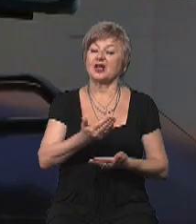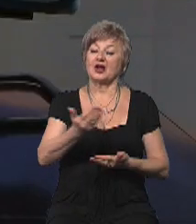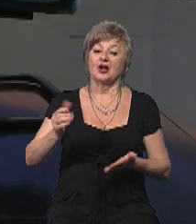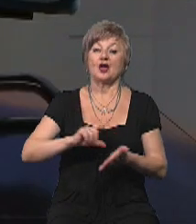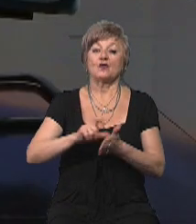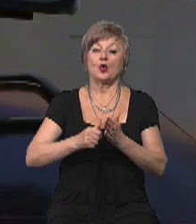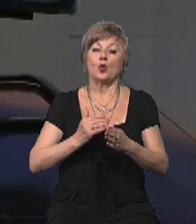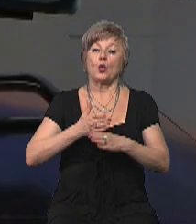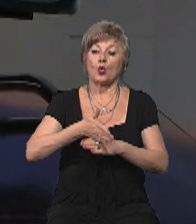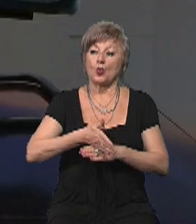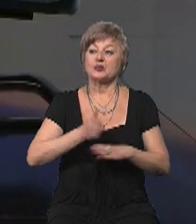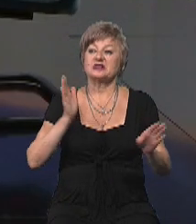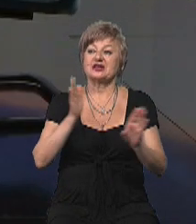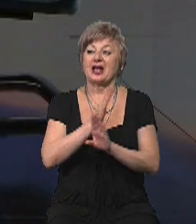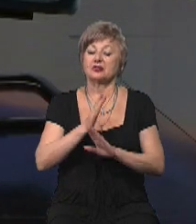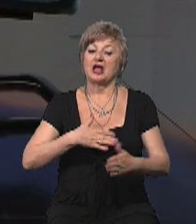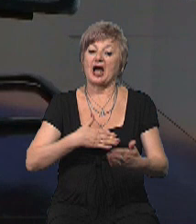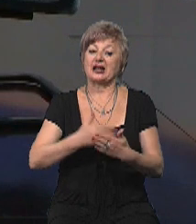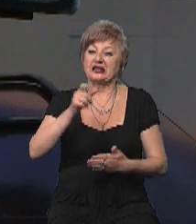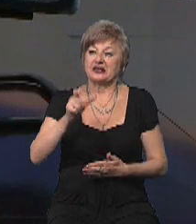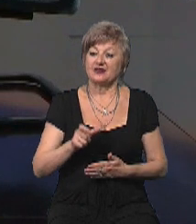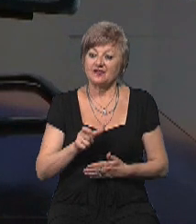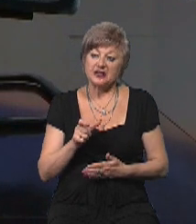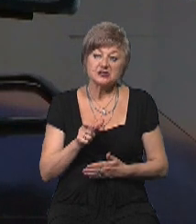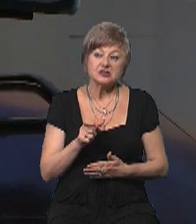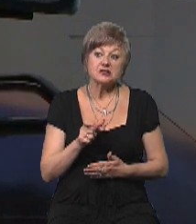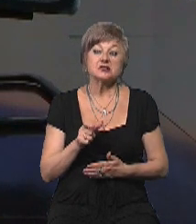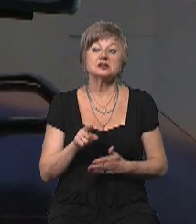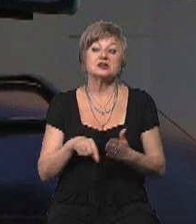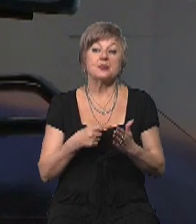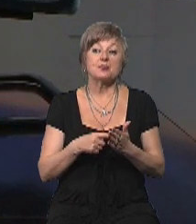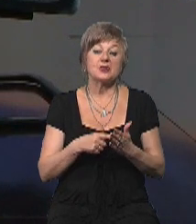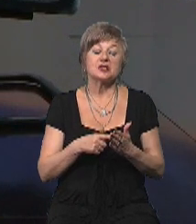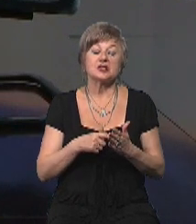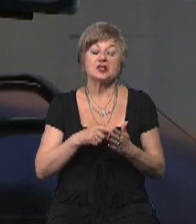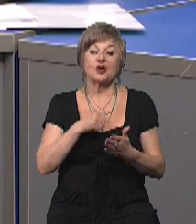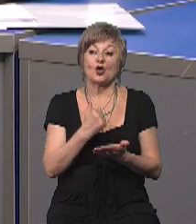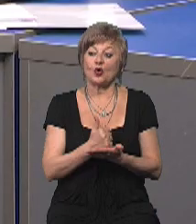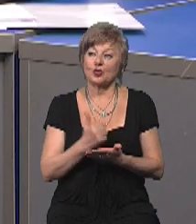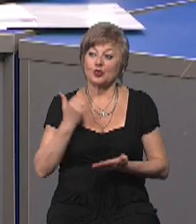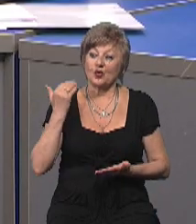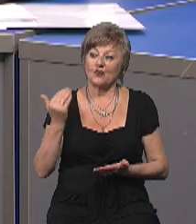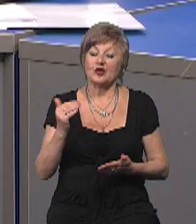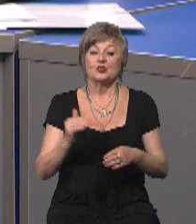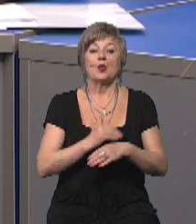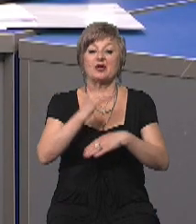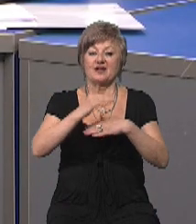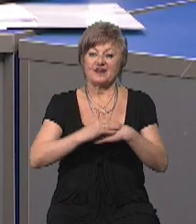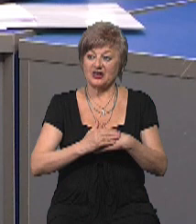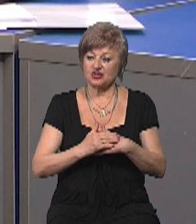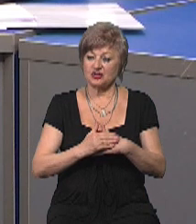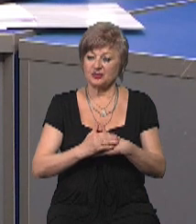наші гості – це екоактивіст Микола Гралик та радник запорізького міського голови Валерій Еделєв. Добрий вечір,